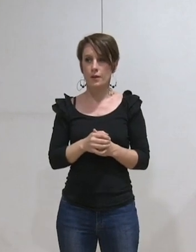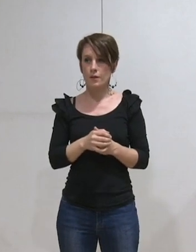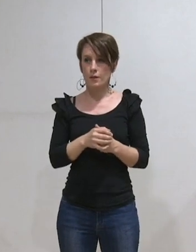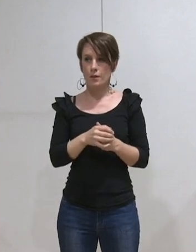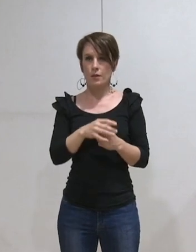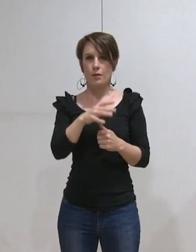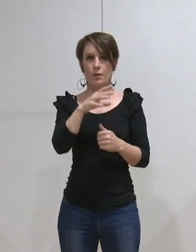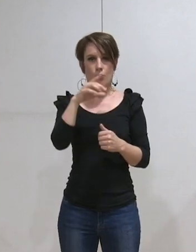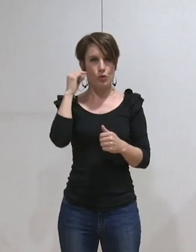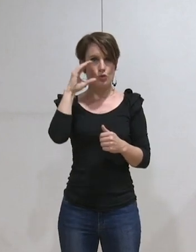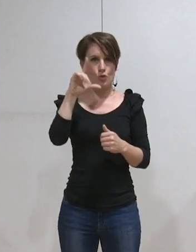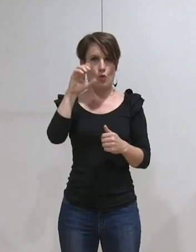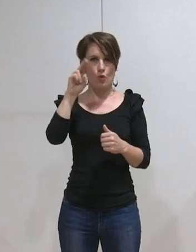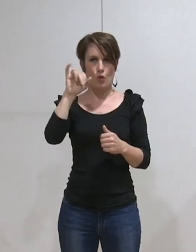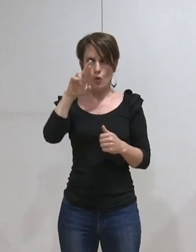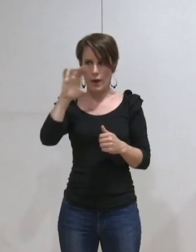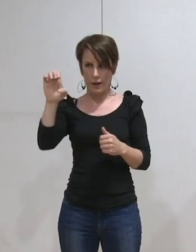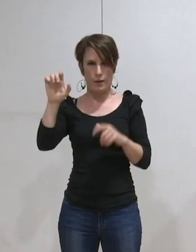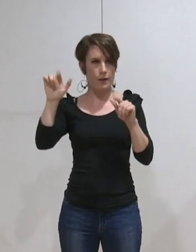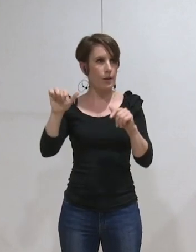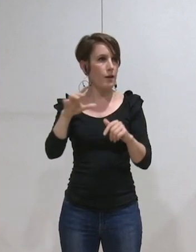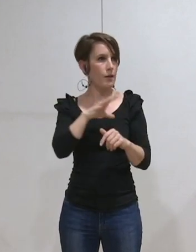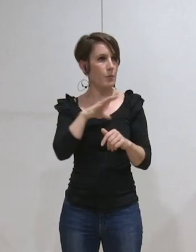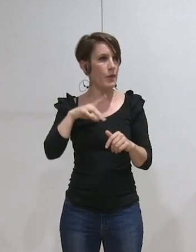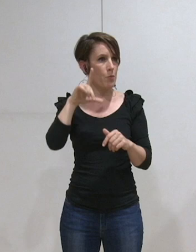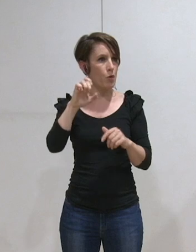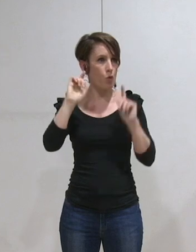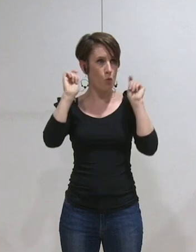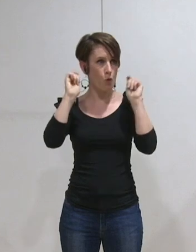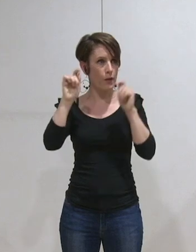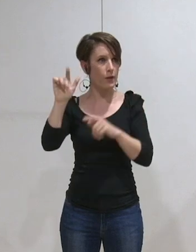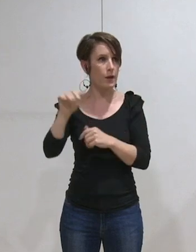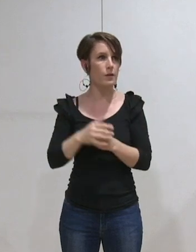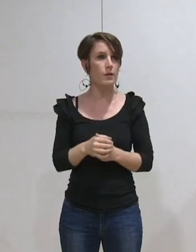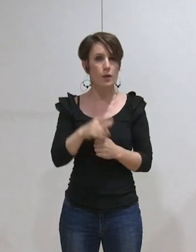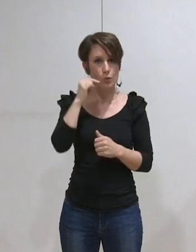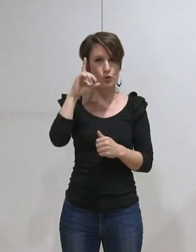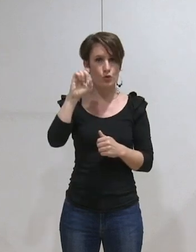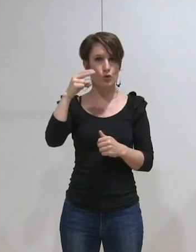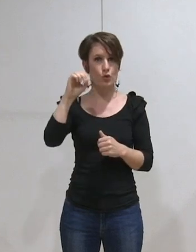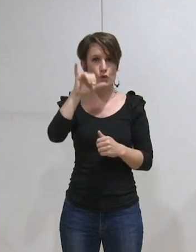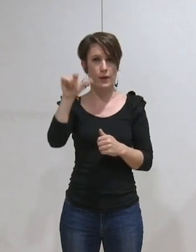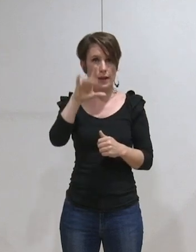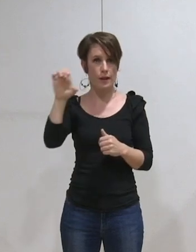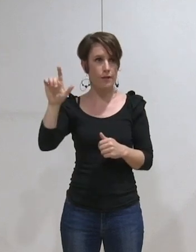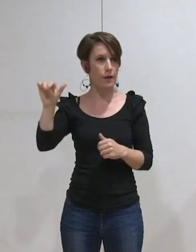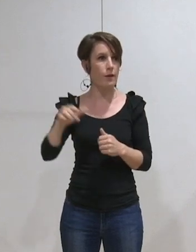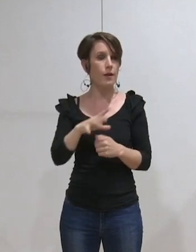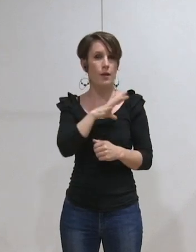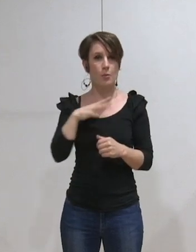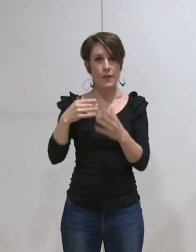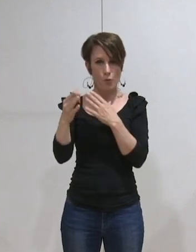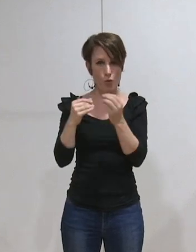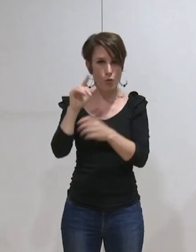clloer Pascal Le Moine Laeticia le Noyel alin présent leureucile